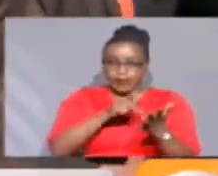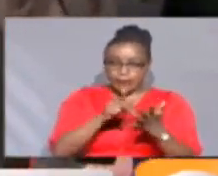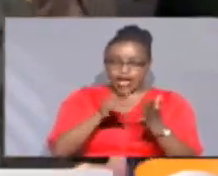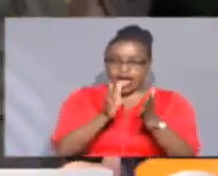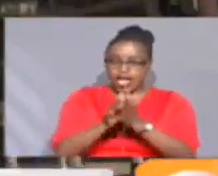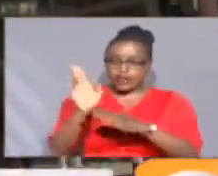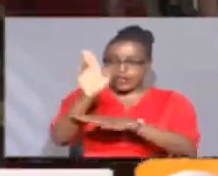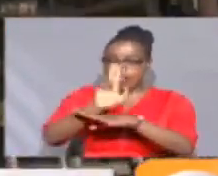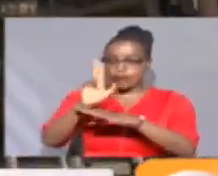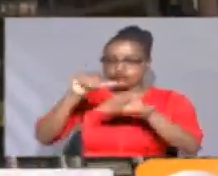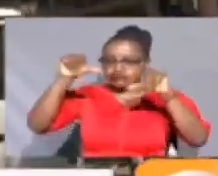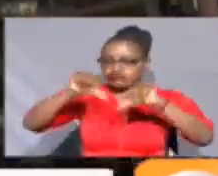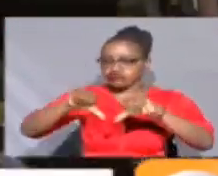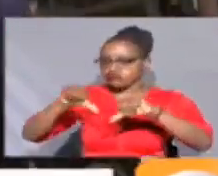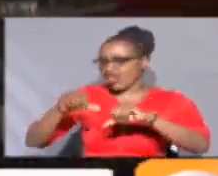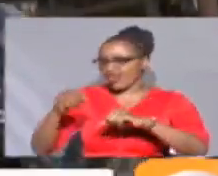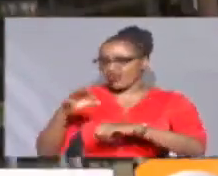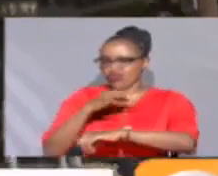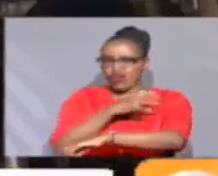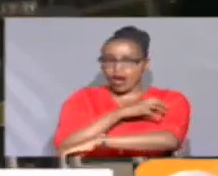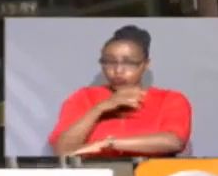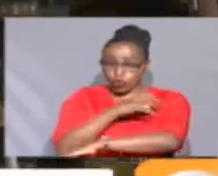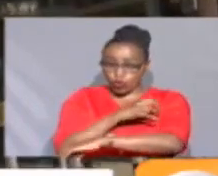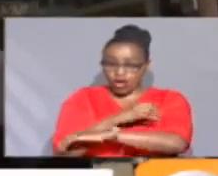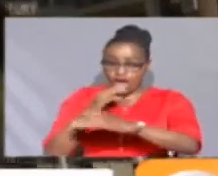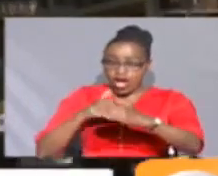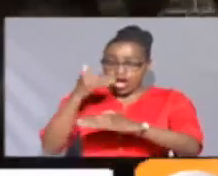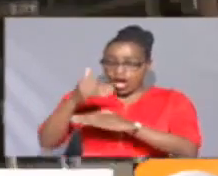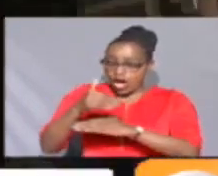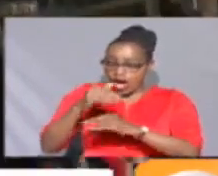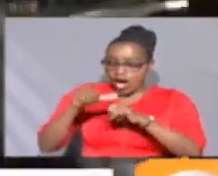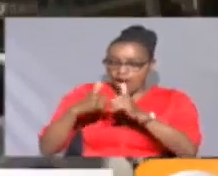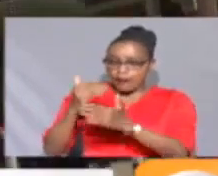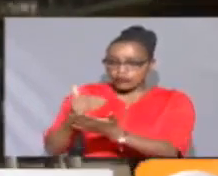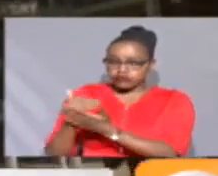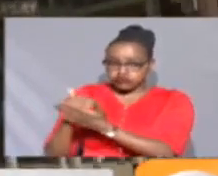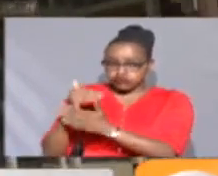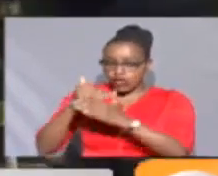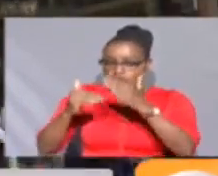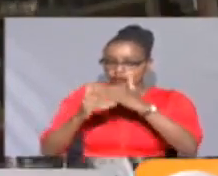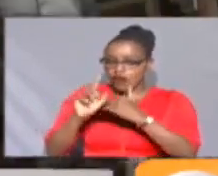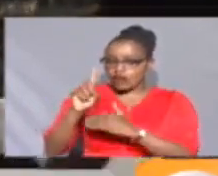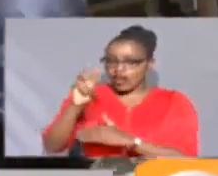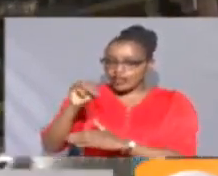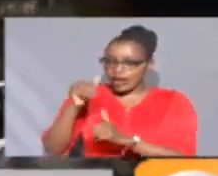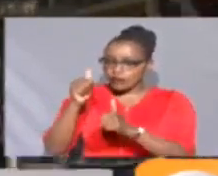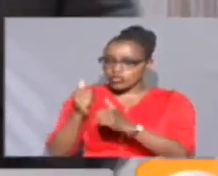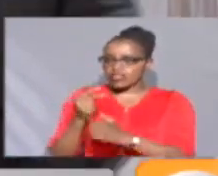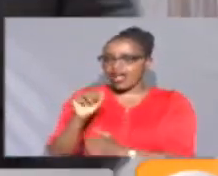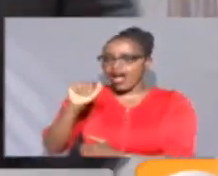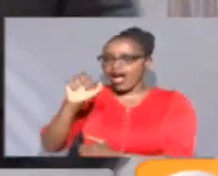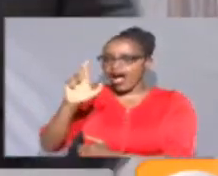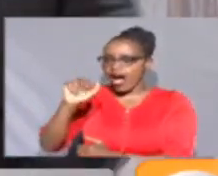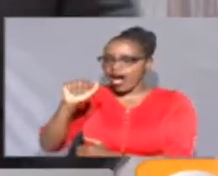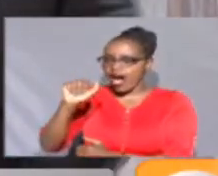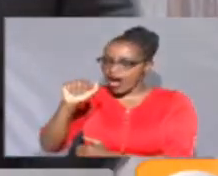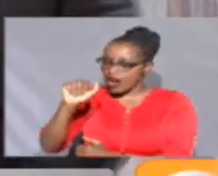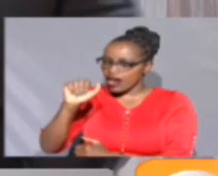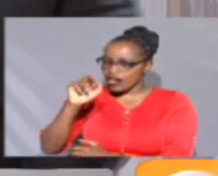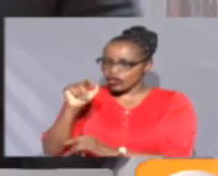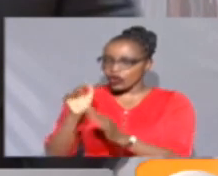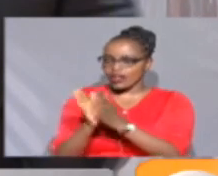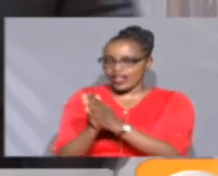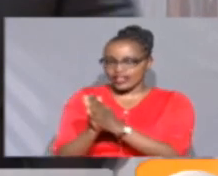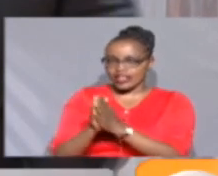na utumizi mbaya wa mamlaka kuhusiana na ufadhili na utoaji zabuni ya ujenzi wa mabwawa ya Aror na Kimorer katika kaunti ya